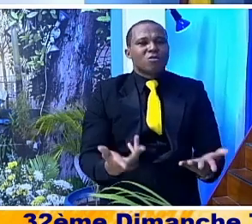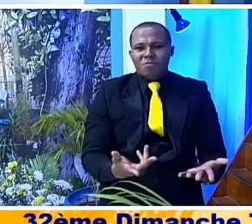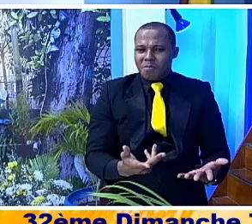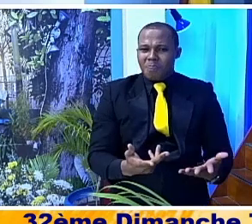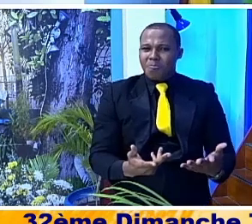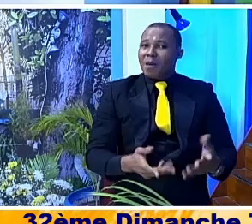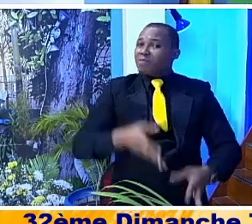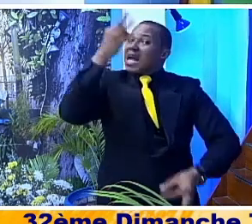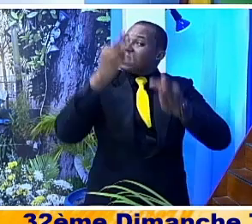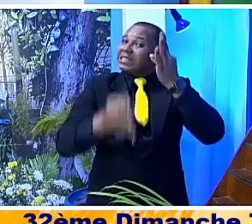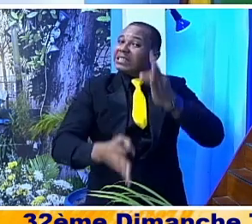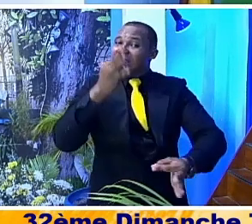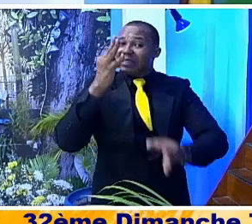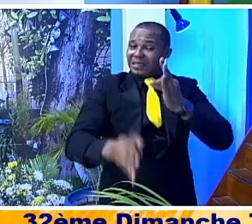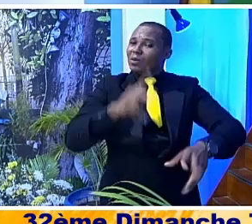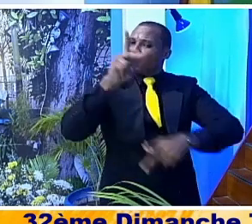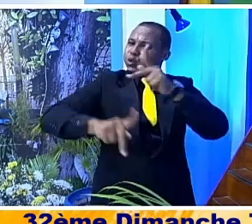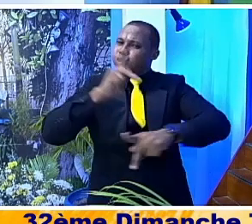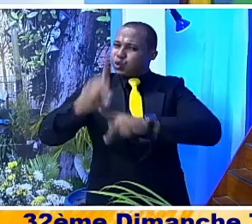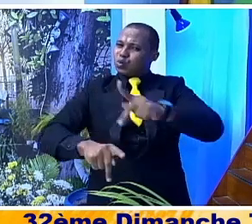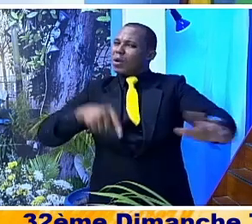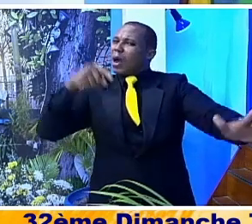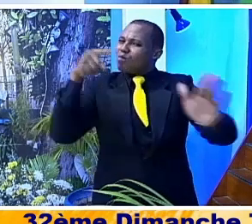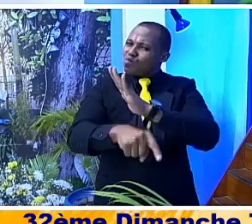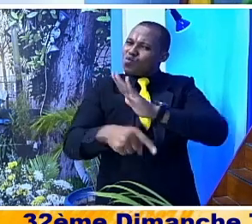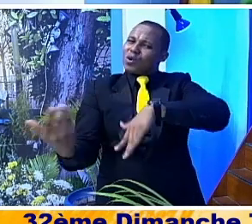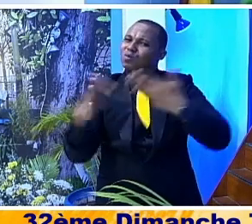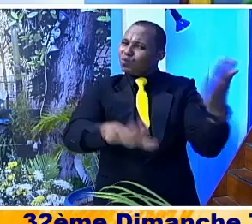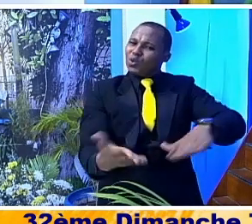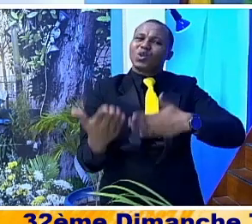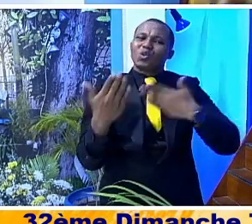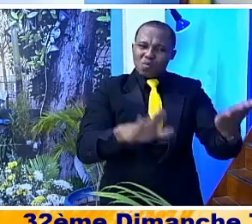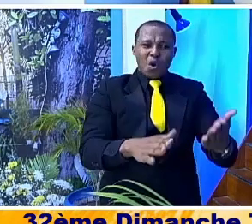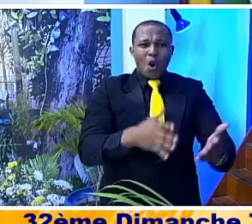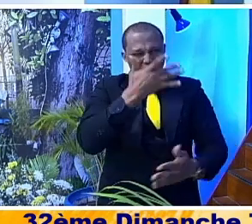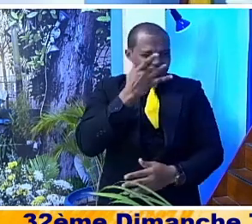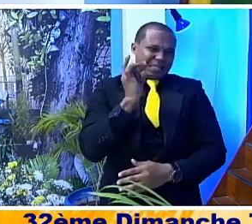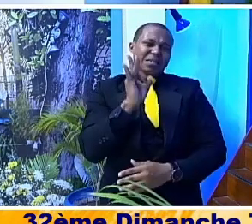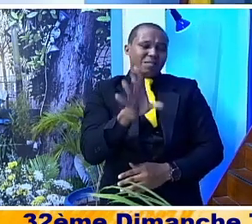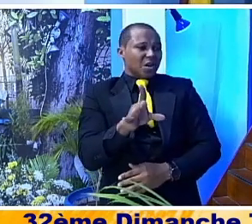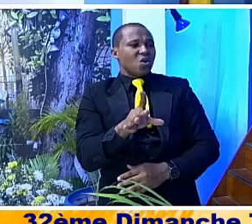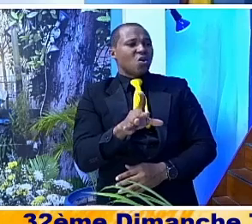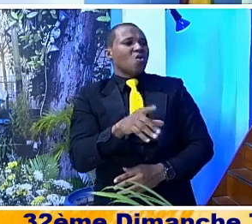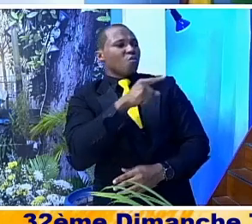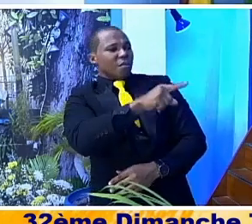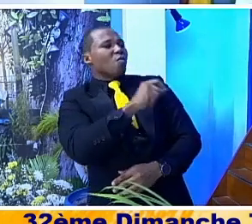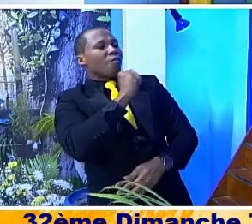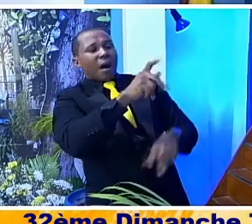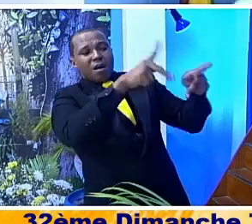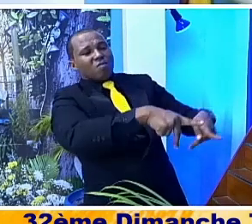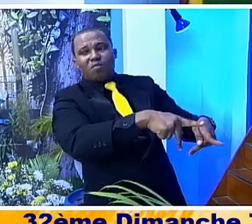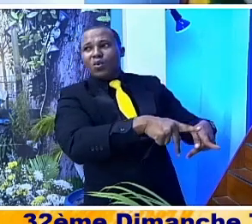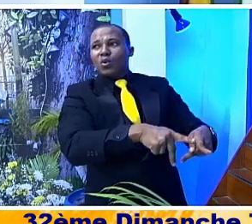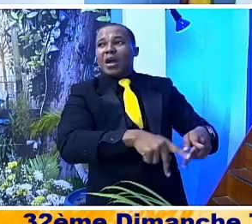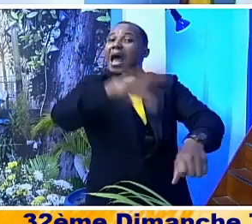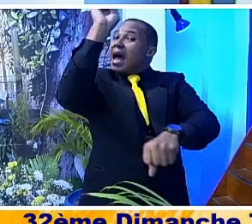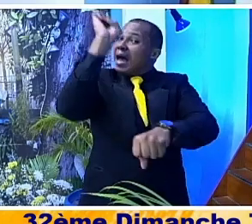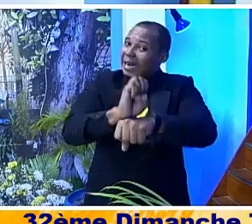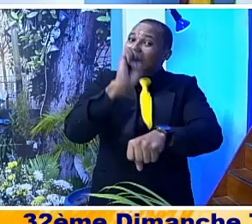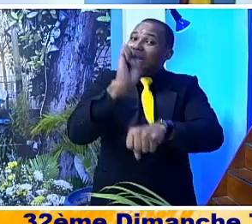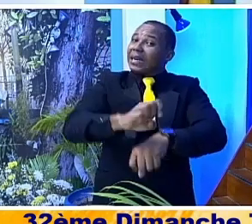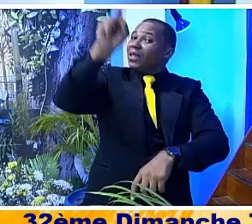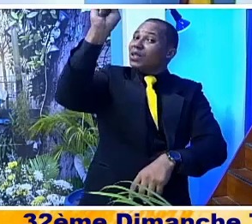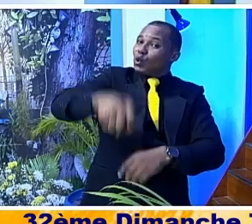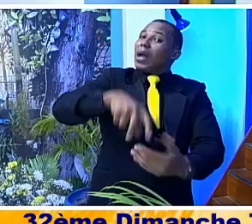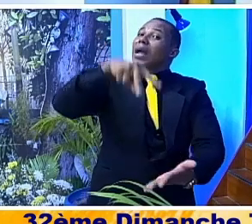rien, c'est parce que par une famille qui prend balle, qui fait sa bâtiment, il faut que nous gardions Jean Bagayo, il n'y a pas bon. L'église, tout est